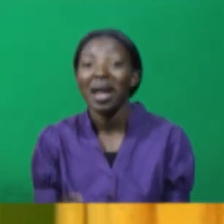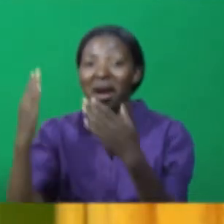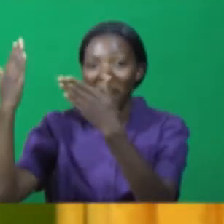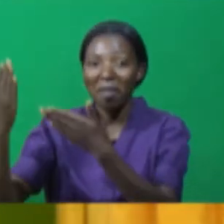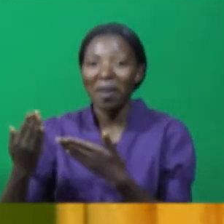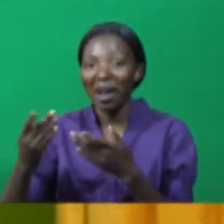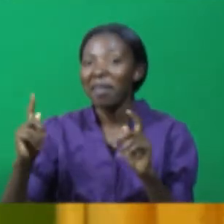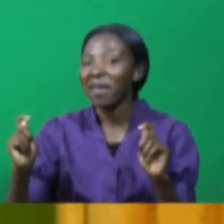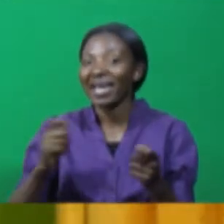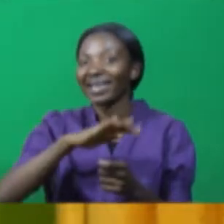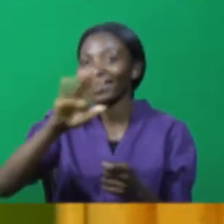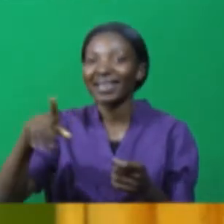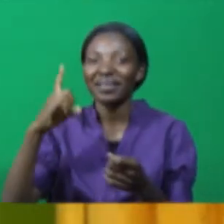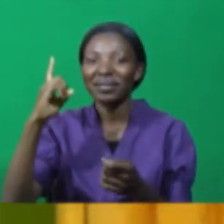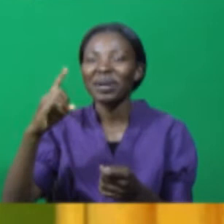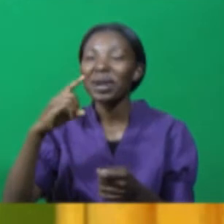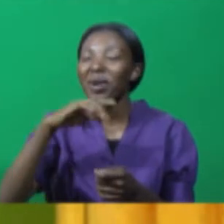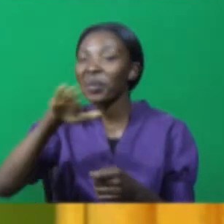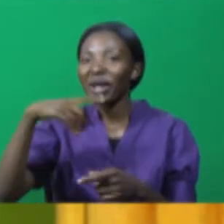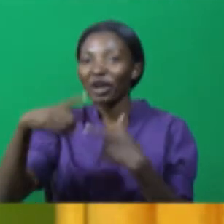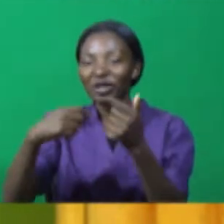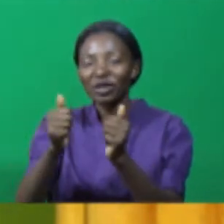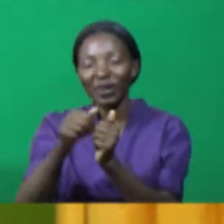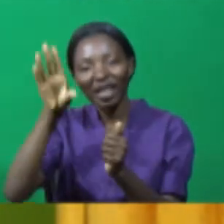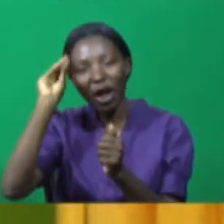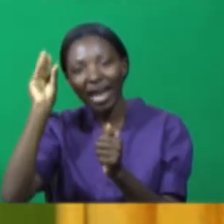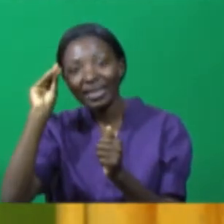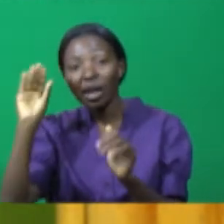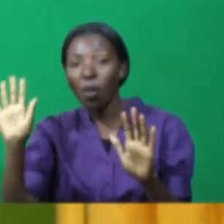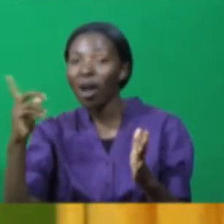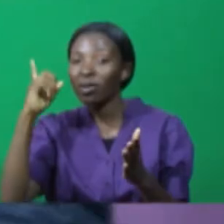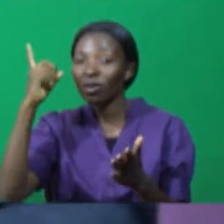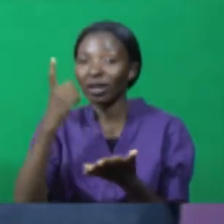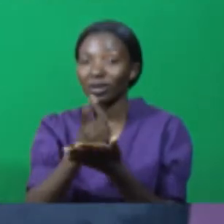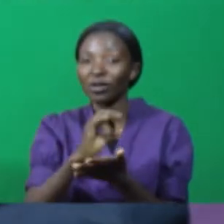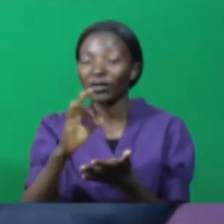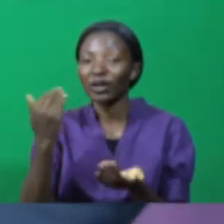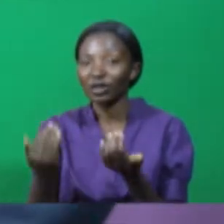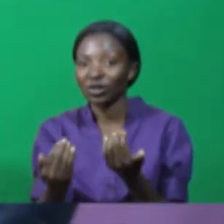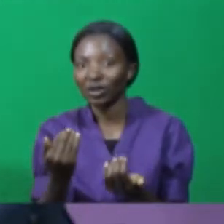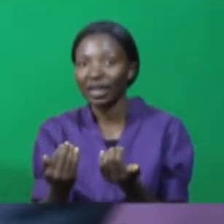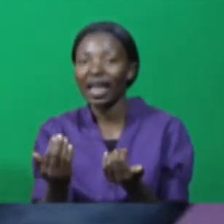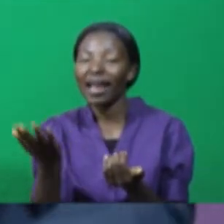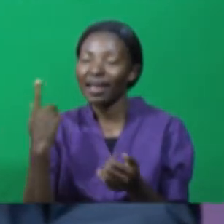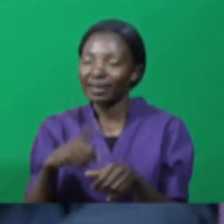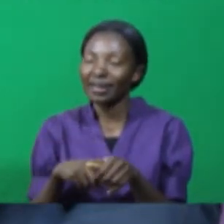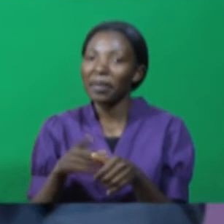Tuno mchinga mizaela na Amwari tichendere ramberi ne urukuredu. Maitiro aMwari kuvana vake. Right. Ndandapedzisira papfungwa yekuti todo